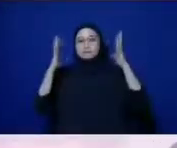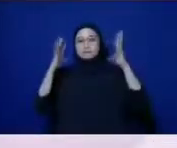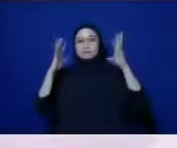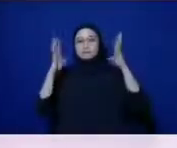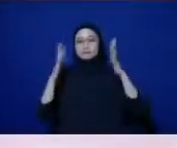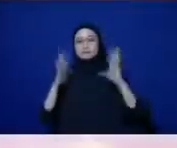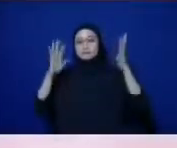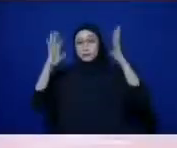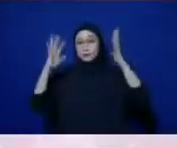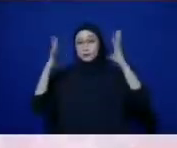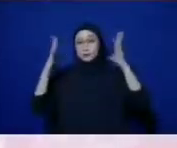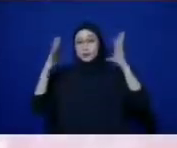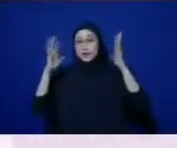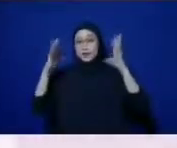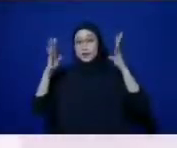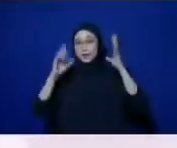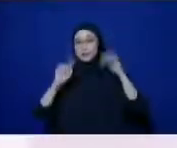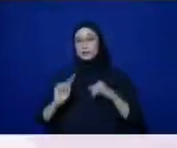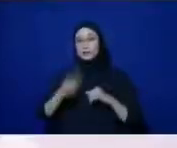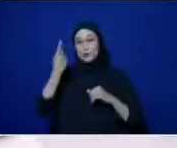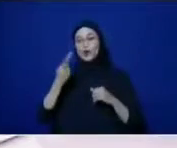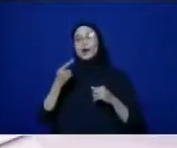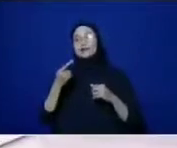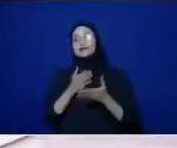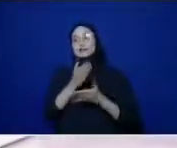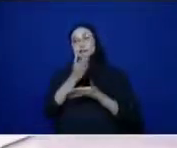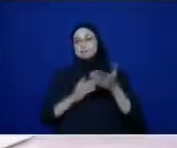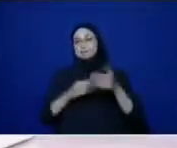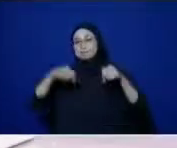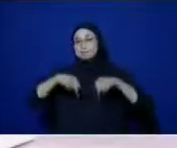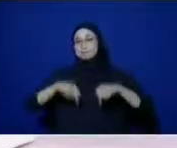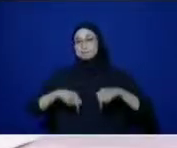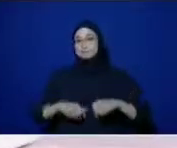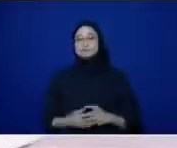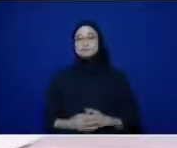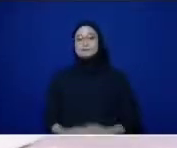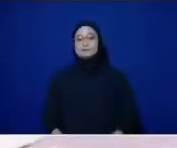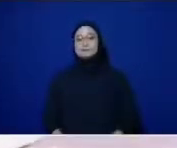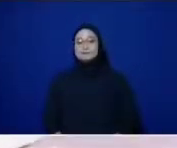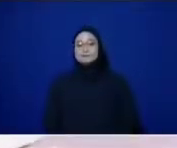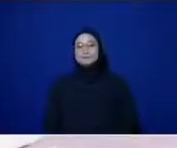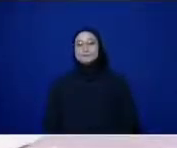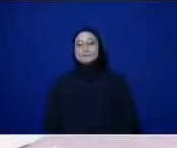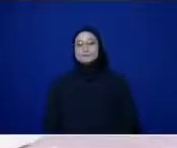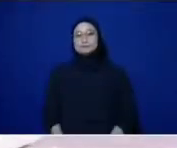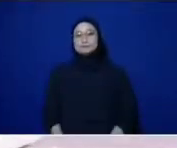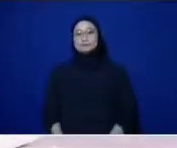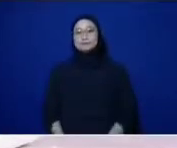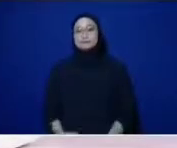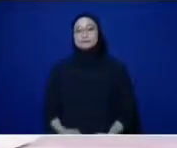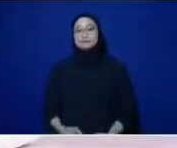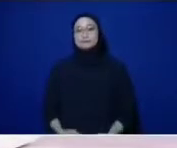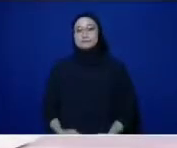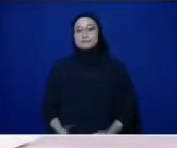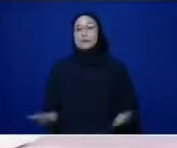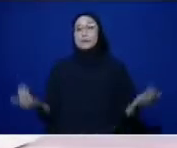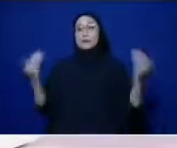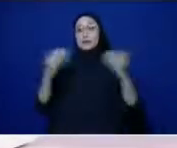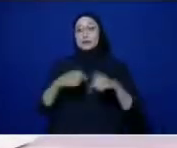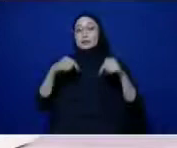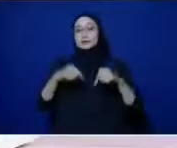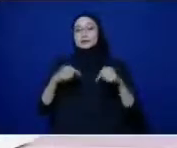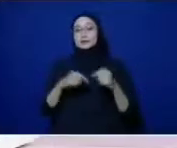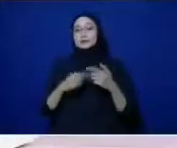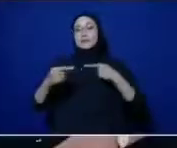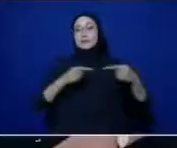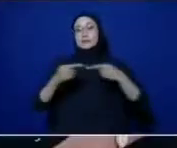Ya, boleh tepuk tangan untuk mulai di segmen ini. Ya. Anda kembali menyaksikan debat kedua calon presiden 2019.